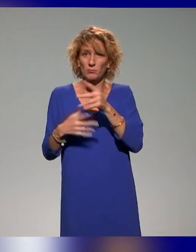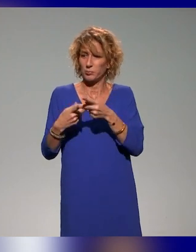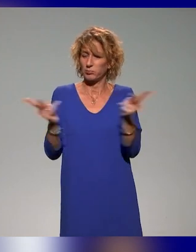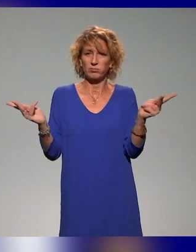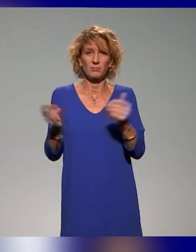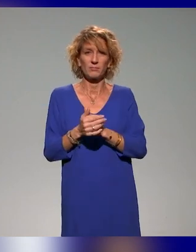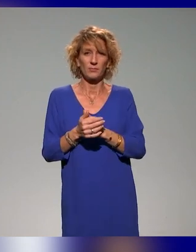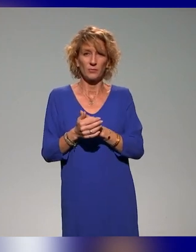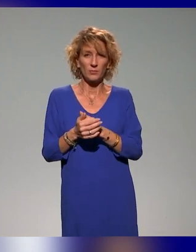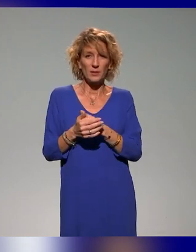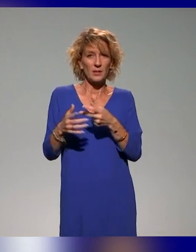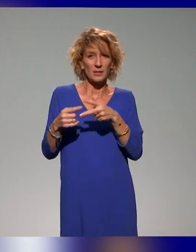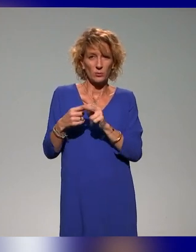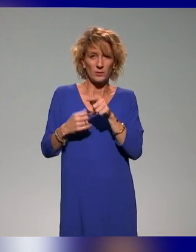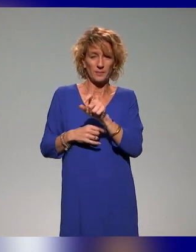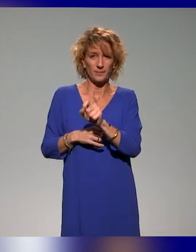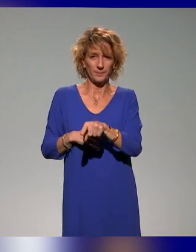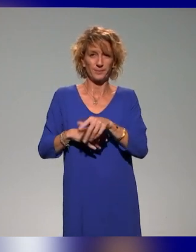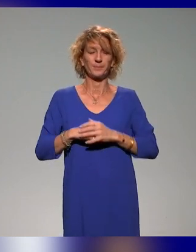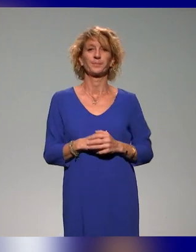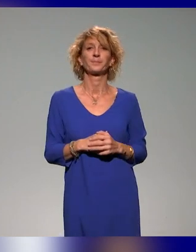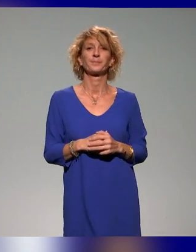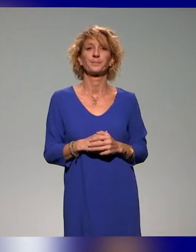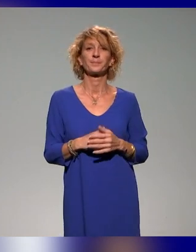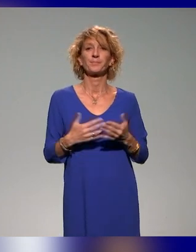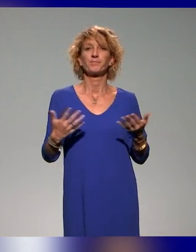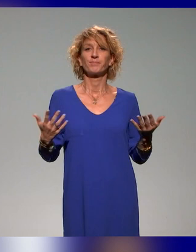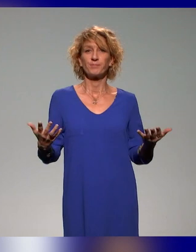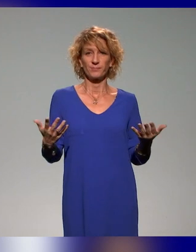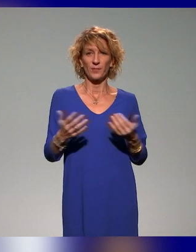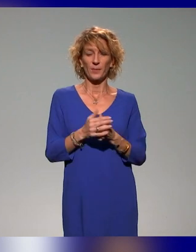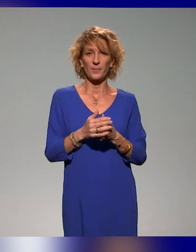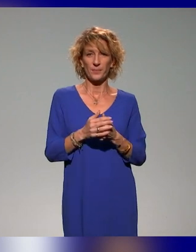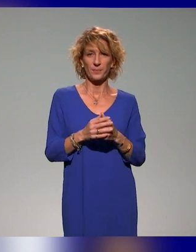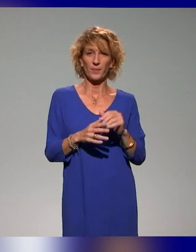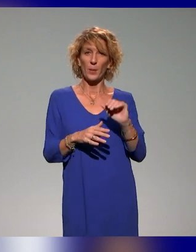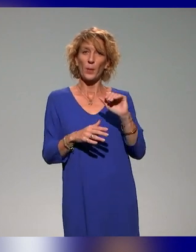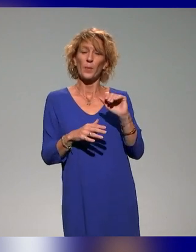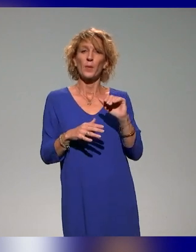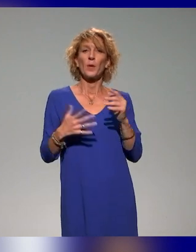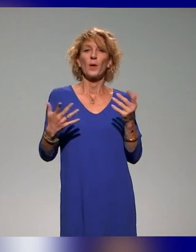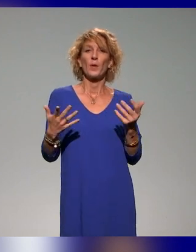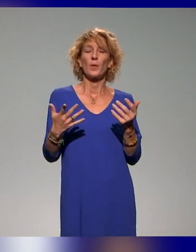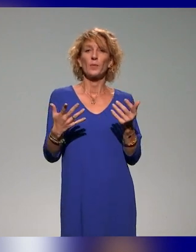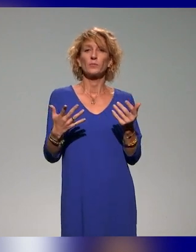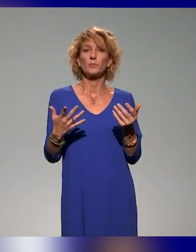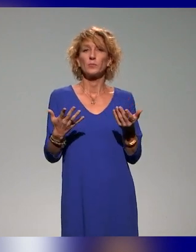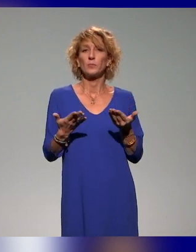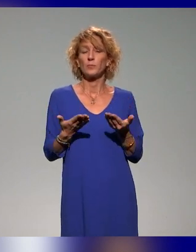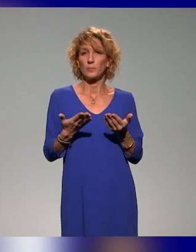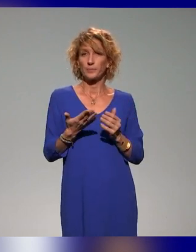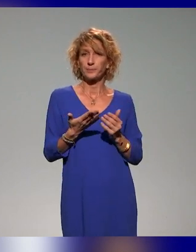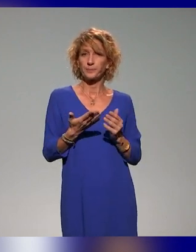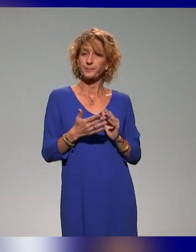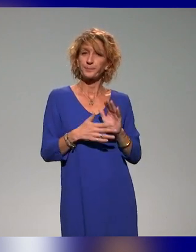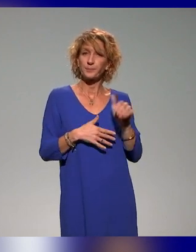de ce bel outil qu'est Moodle. Voilà, ça c'était une première introduction. Donc on va voir